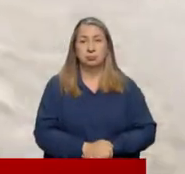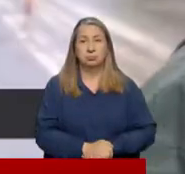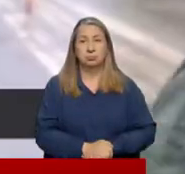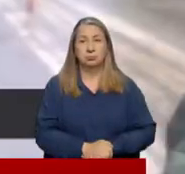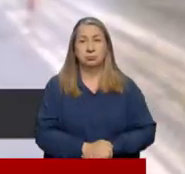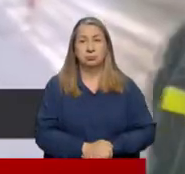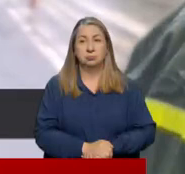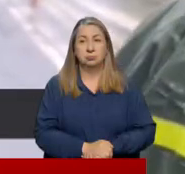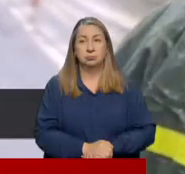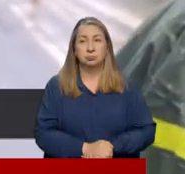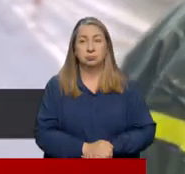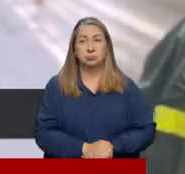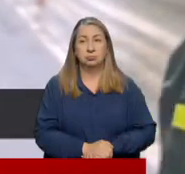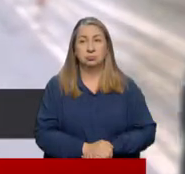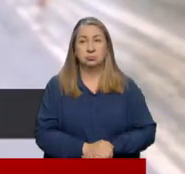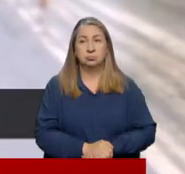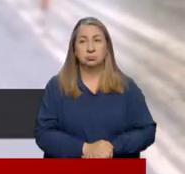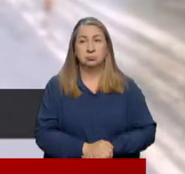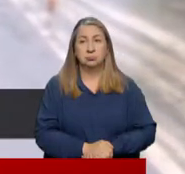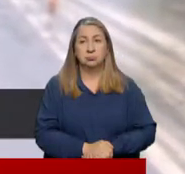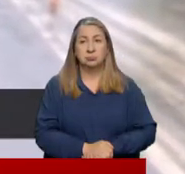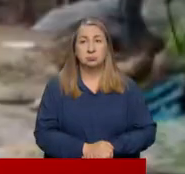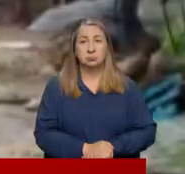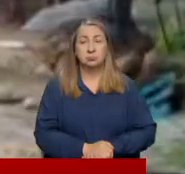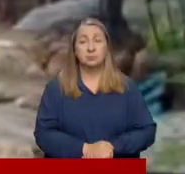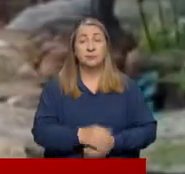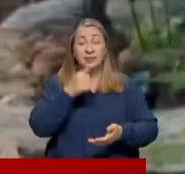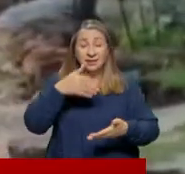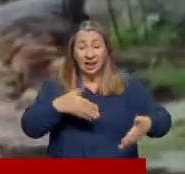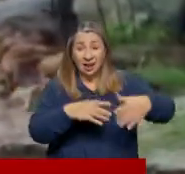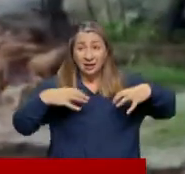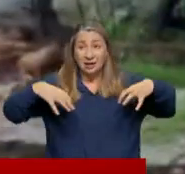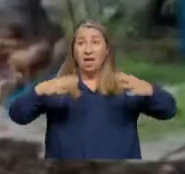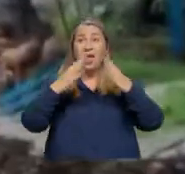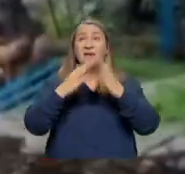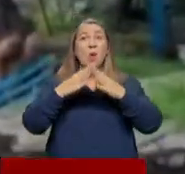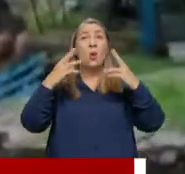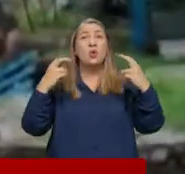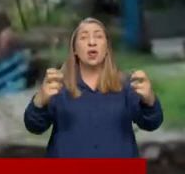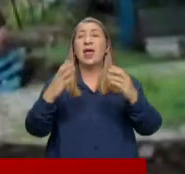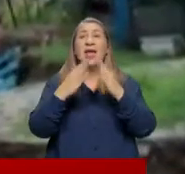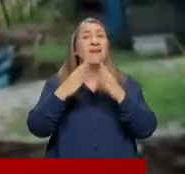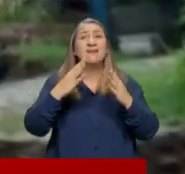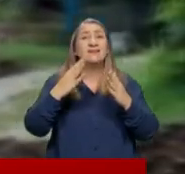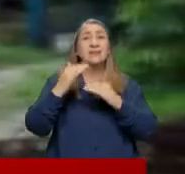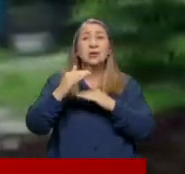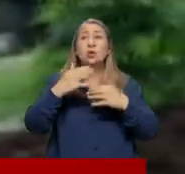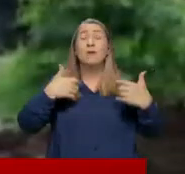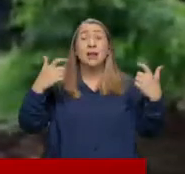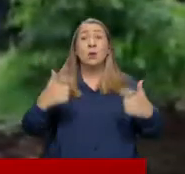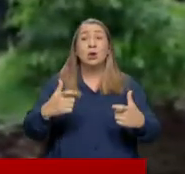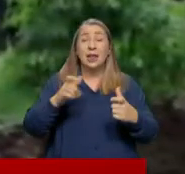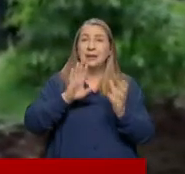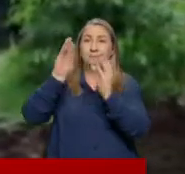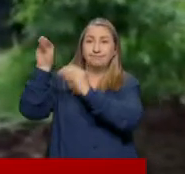Şu çıktıktan sonra yıkıldı sanırım arkanızdan kardeşim Dere yatağındaki evlerde oturan bölge halkı da geceyi güvenli